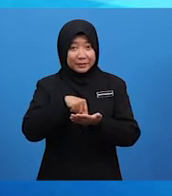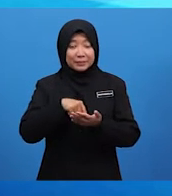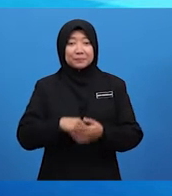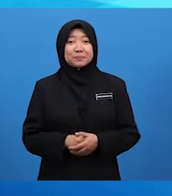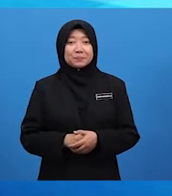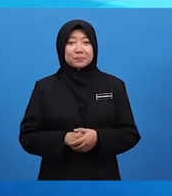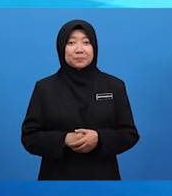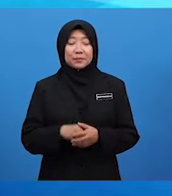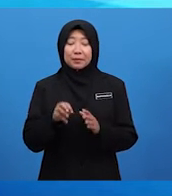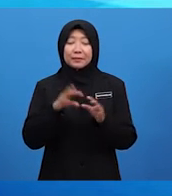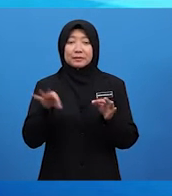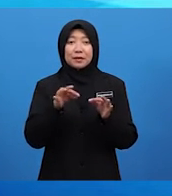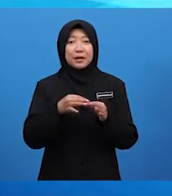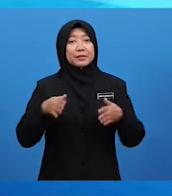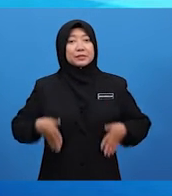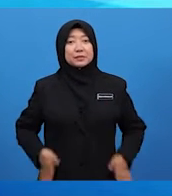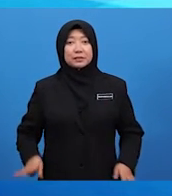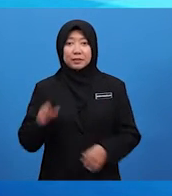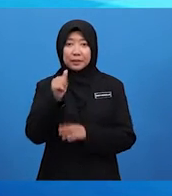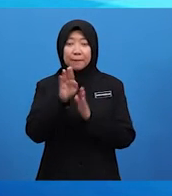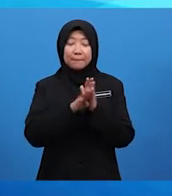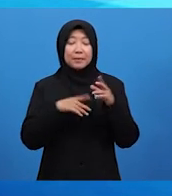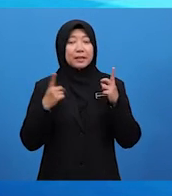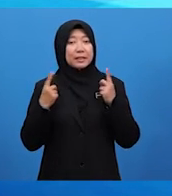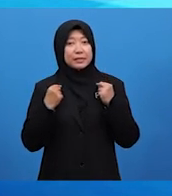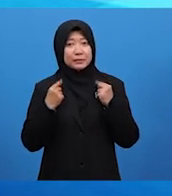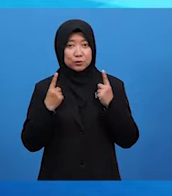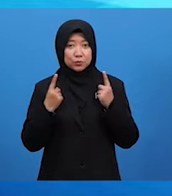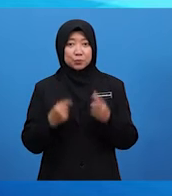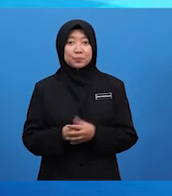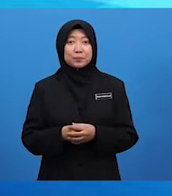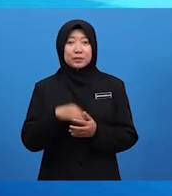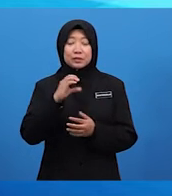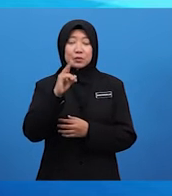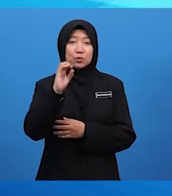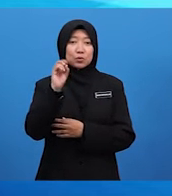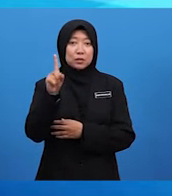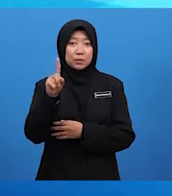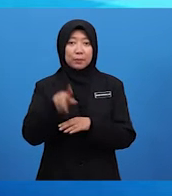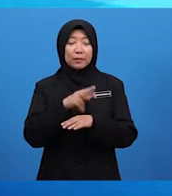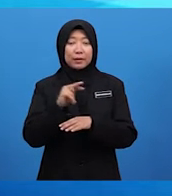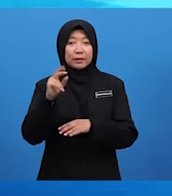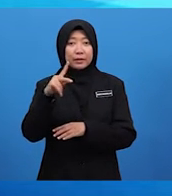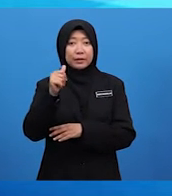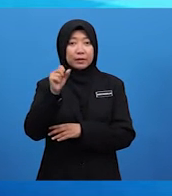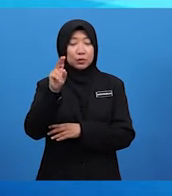ialah menjahit skirt A berlisu. Siu 01 iaitu pakaian casual.